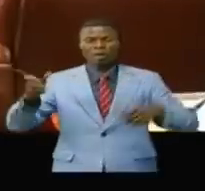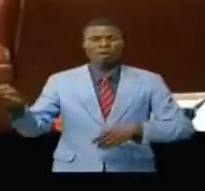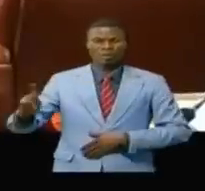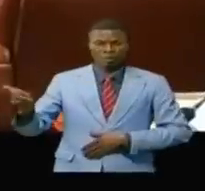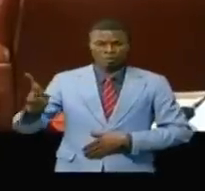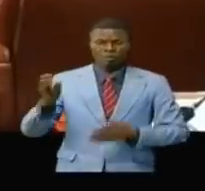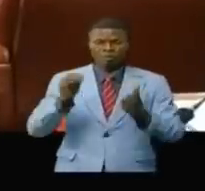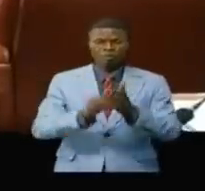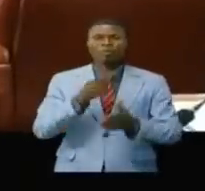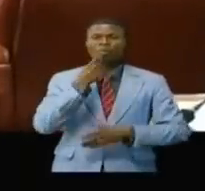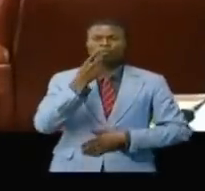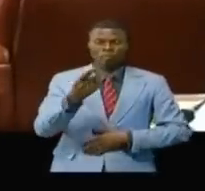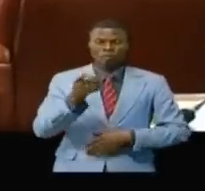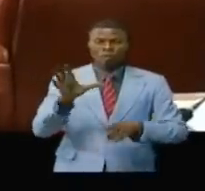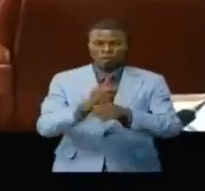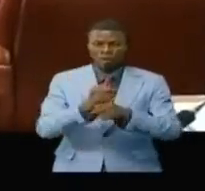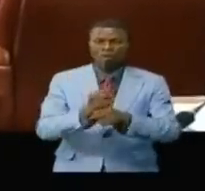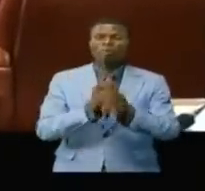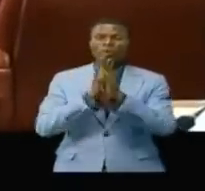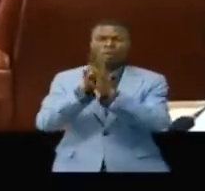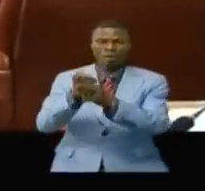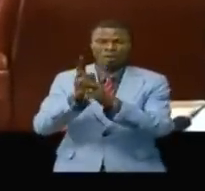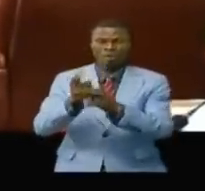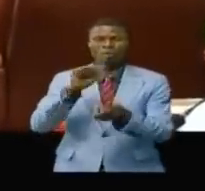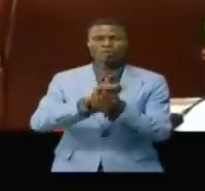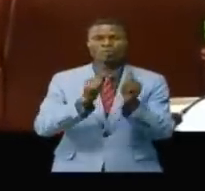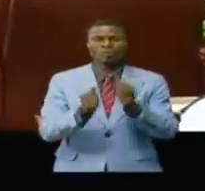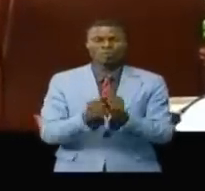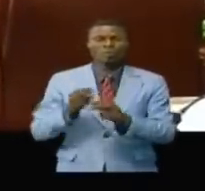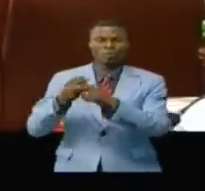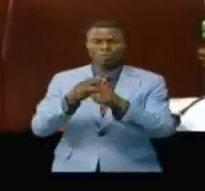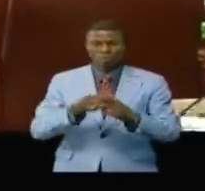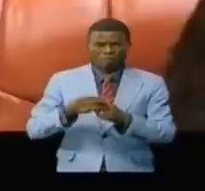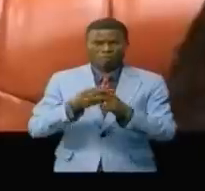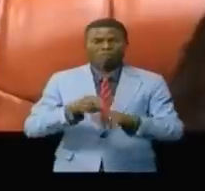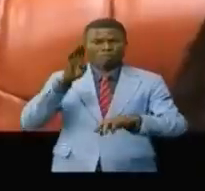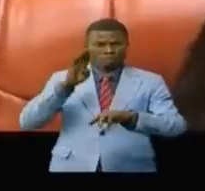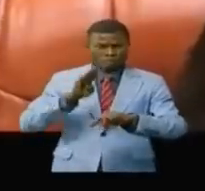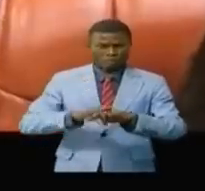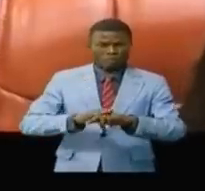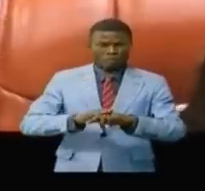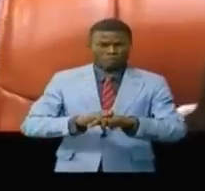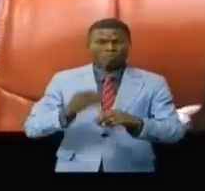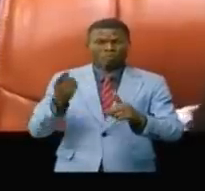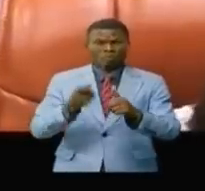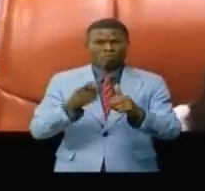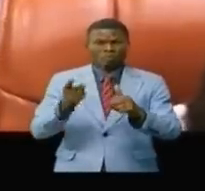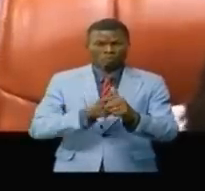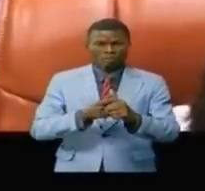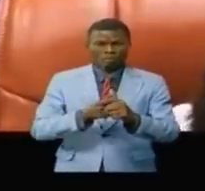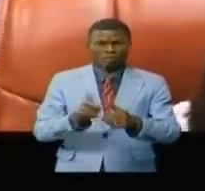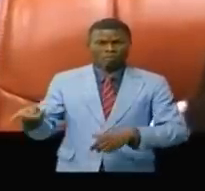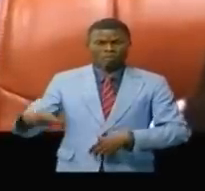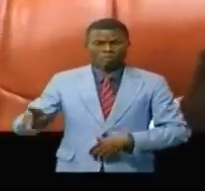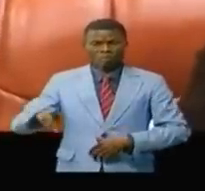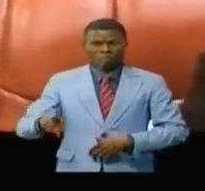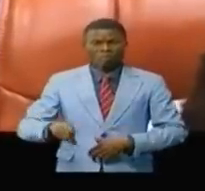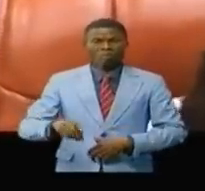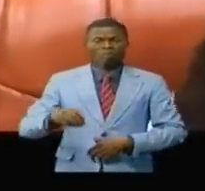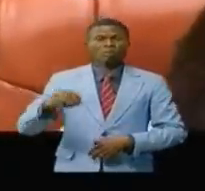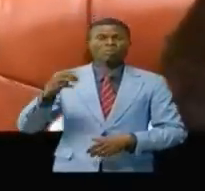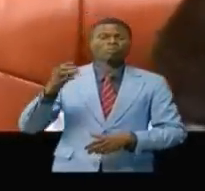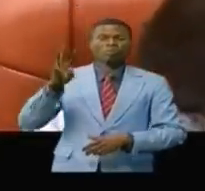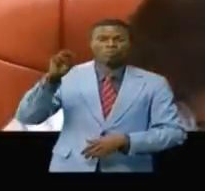ensuite brièvement brossé la situation sécuritaire qui prévaut notamment dans la province de